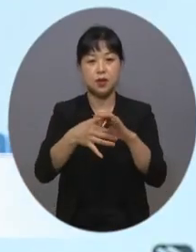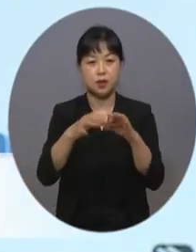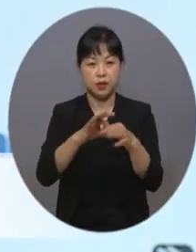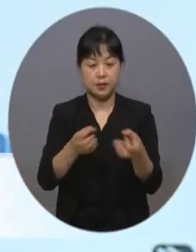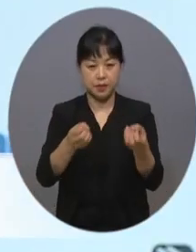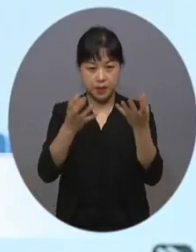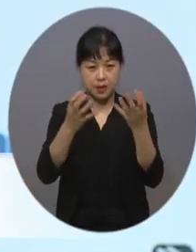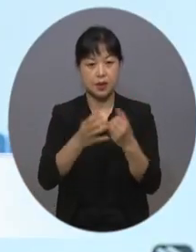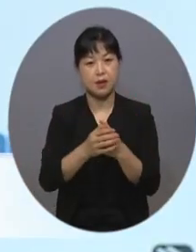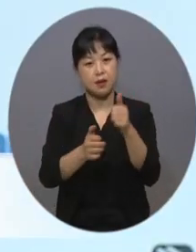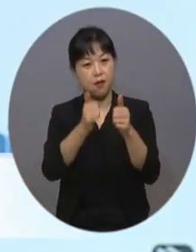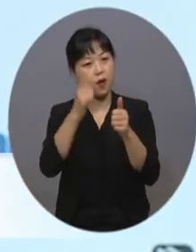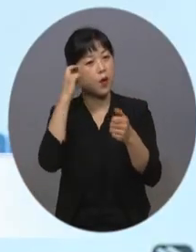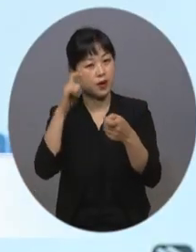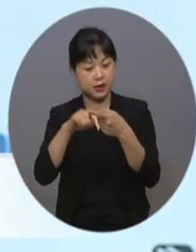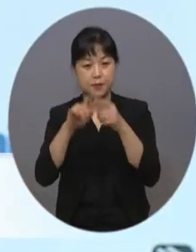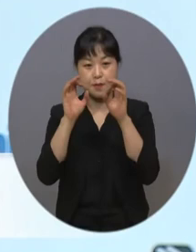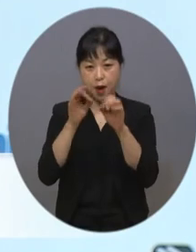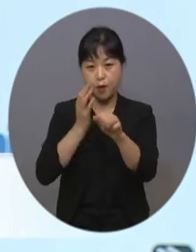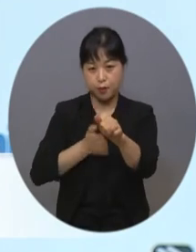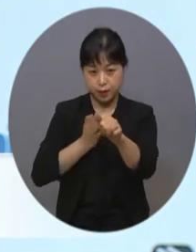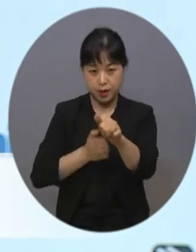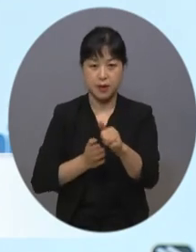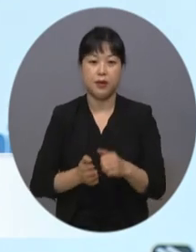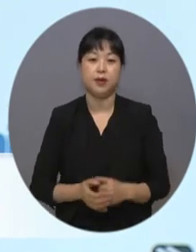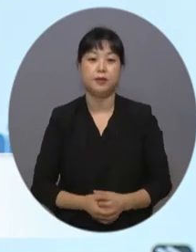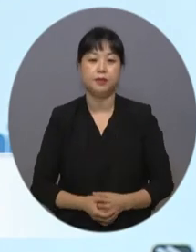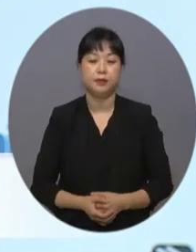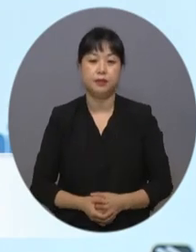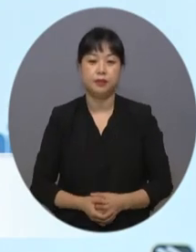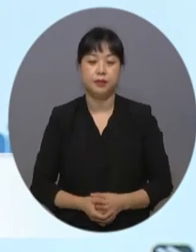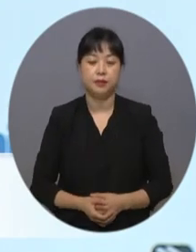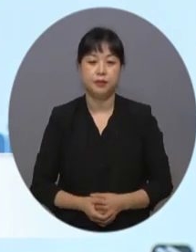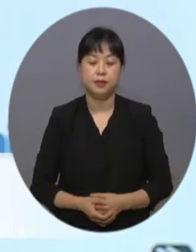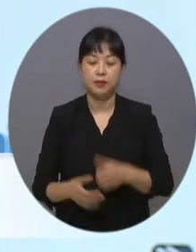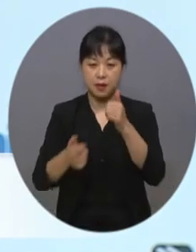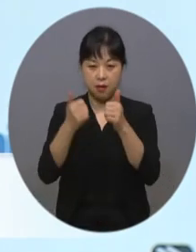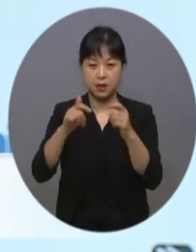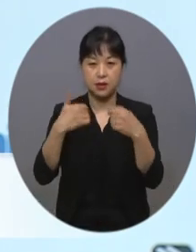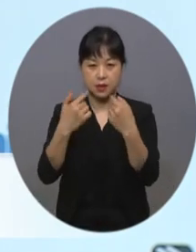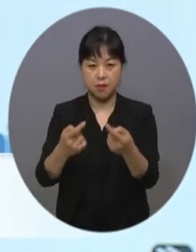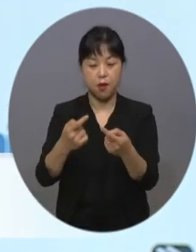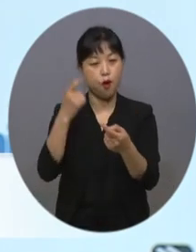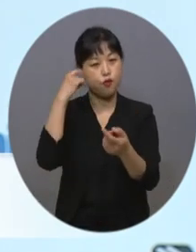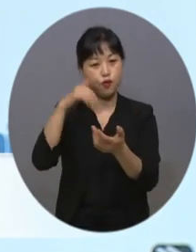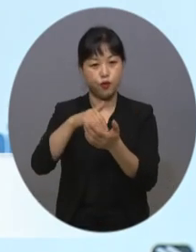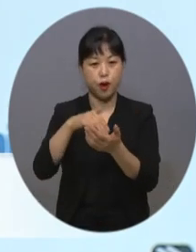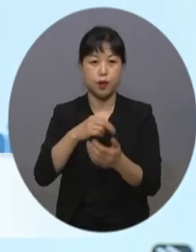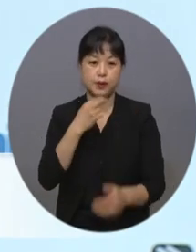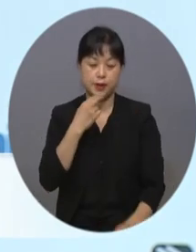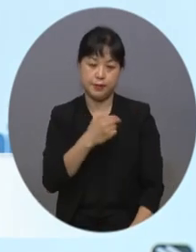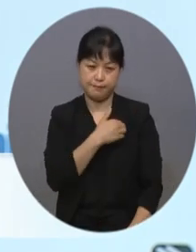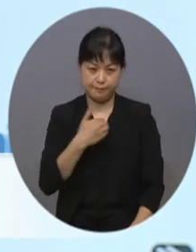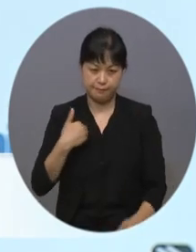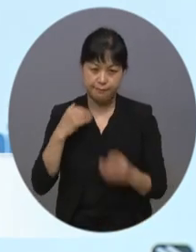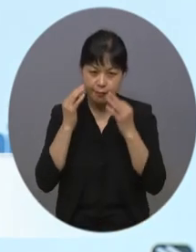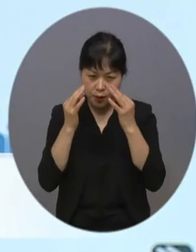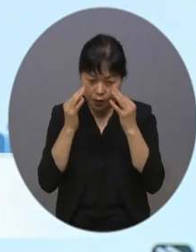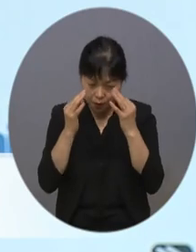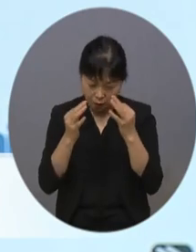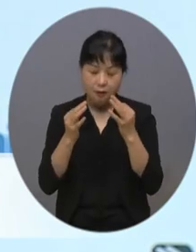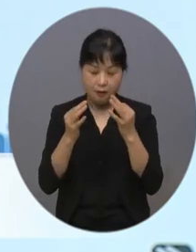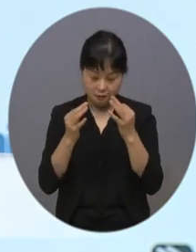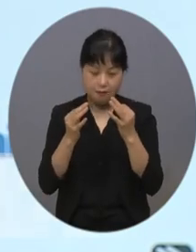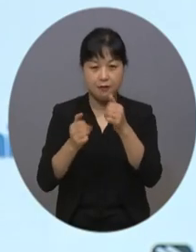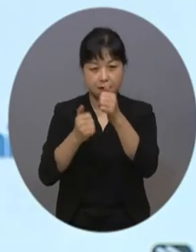많이 관심 있게 봐주시길 바라고요. 저는 경기 가서 후회 없을 만큼 최선을 다해서 열심히 하고